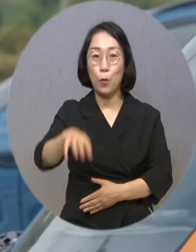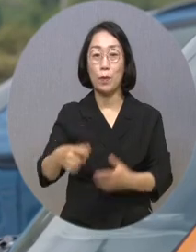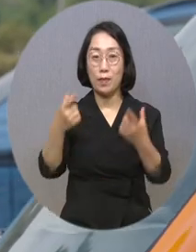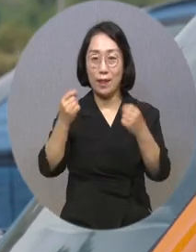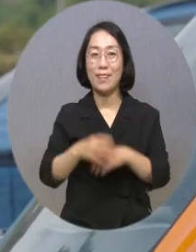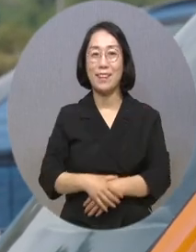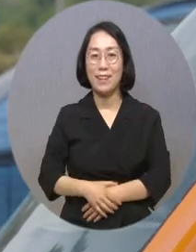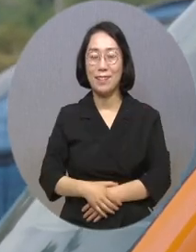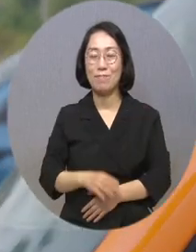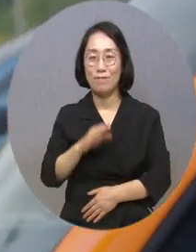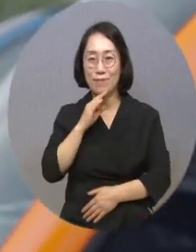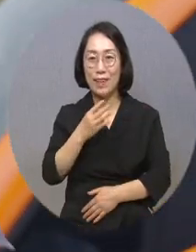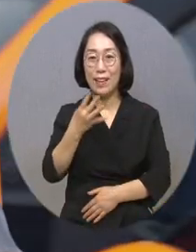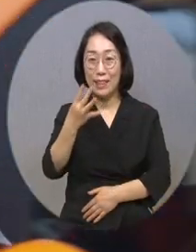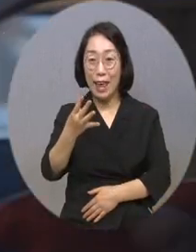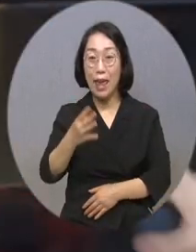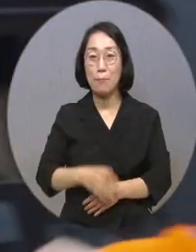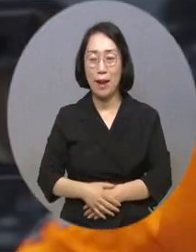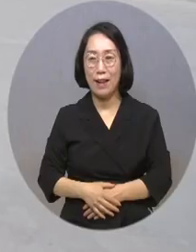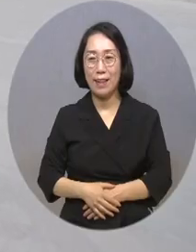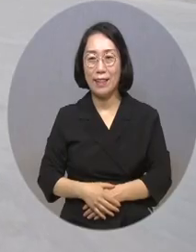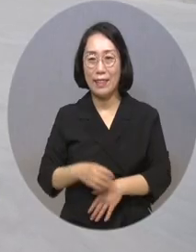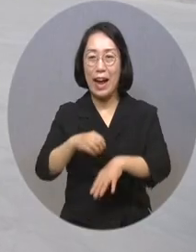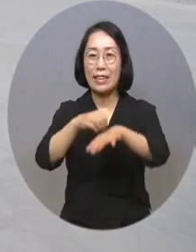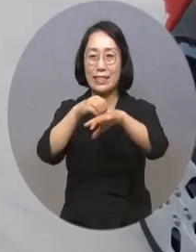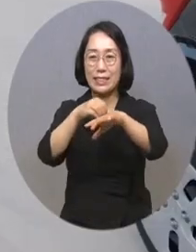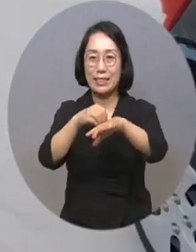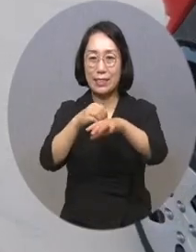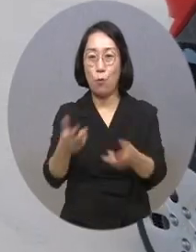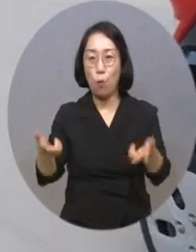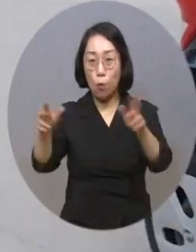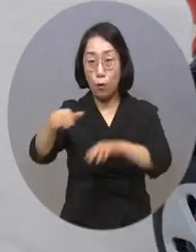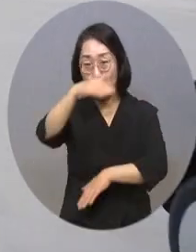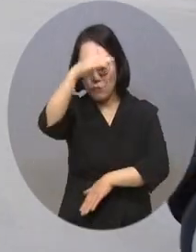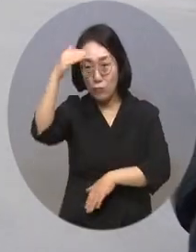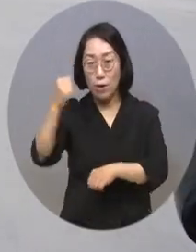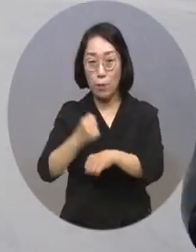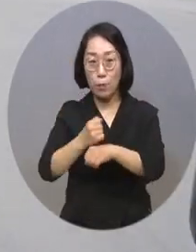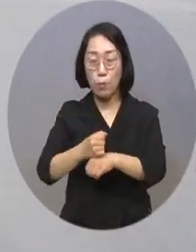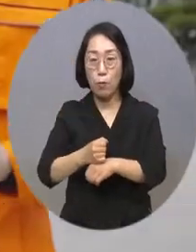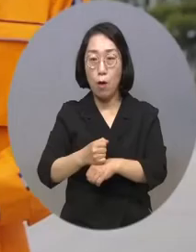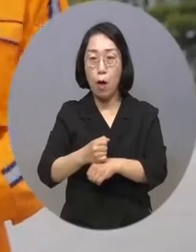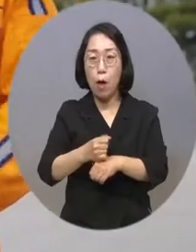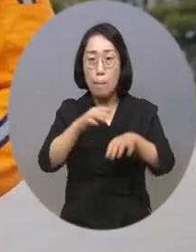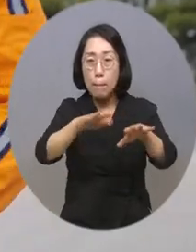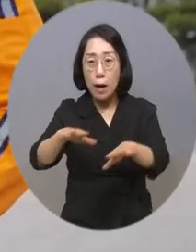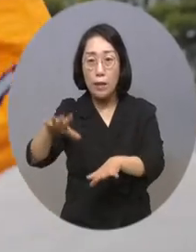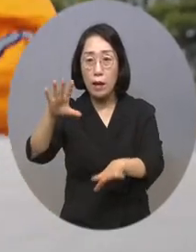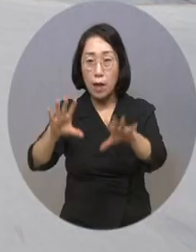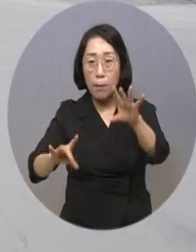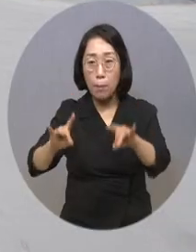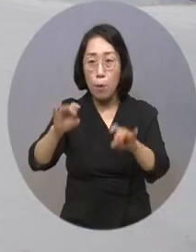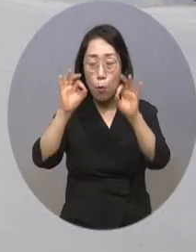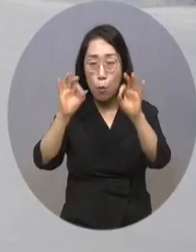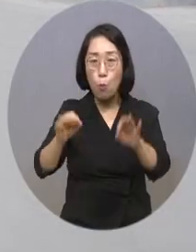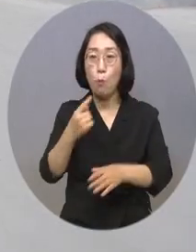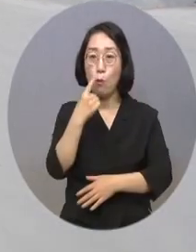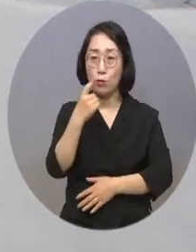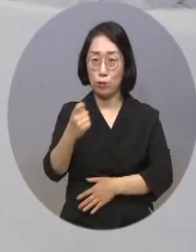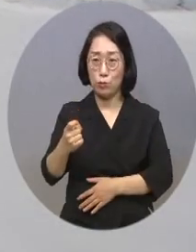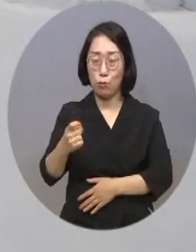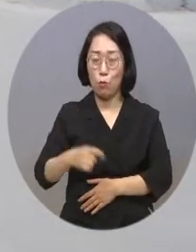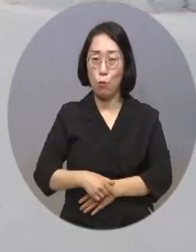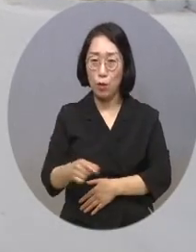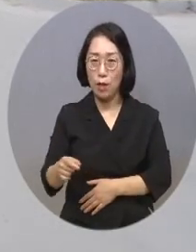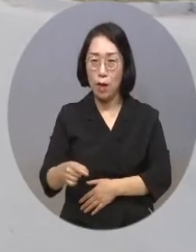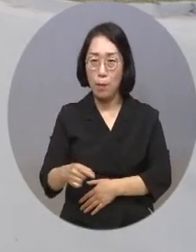말낙지. 그렇습니다. 낙지공원에 저희는 도착했습니다. 아니, 오는 길에 갯벌 같은 데가 엄청 예쁘더라고요. 너무 예쁩니다. 물론 거기서 분명 낙지들이 많이